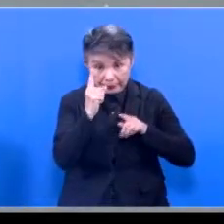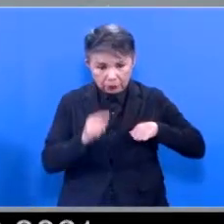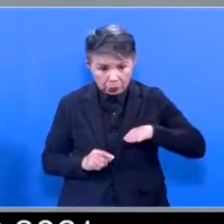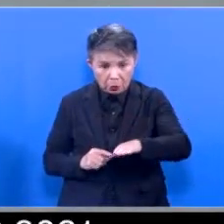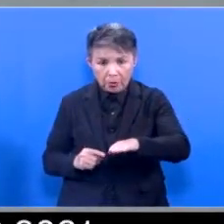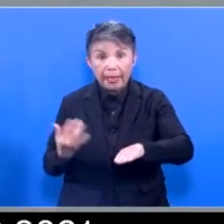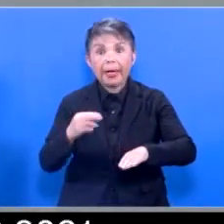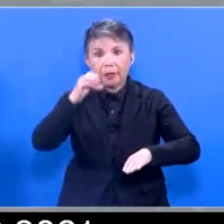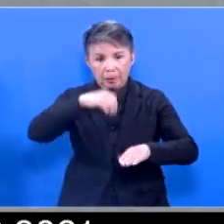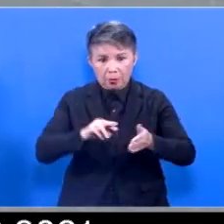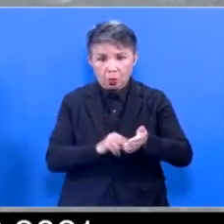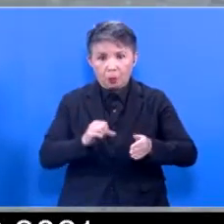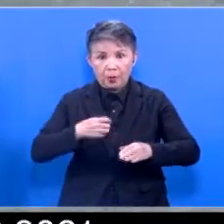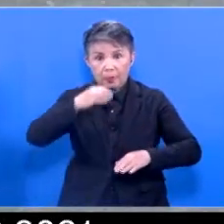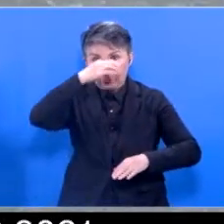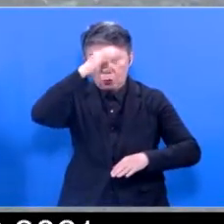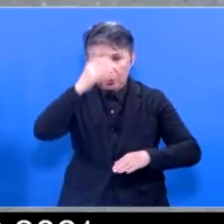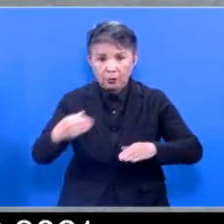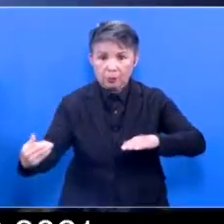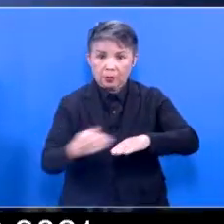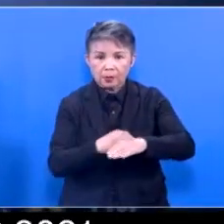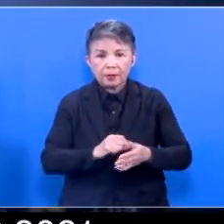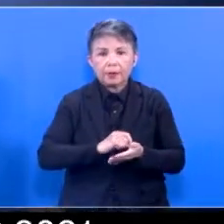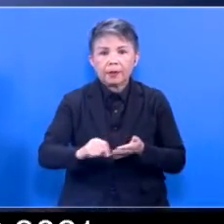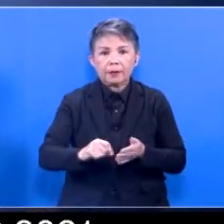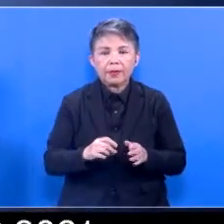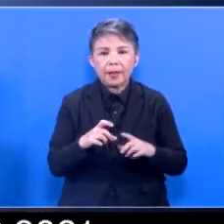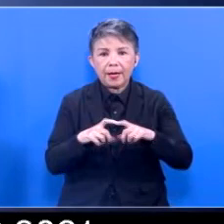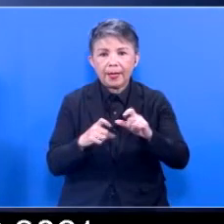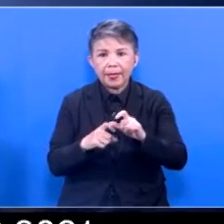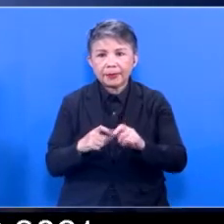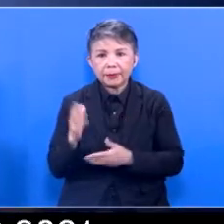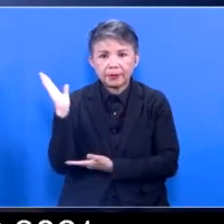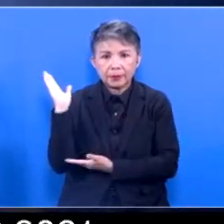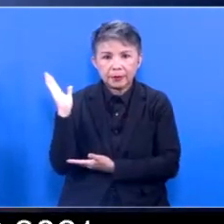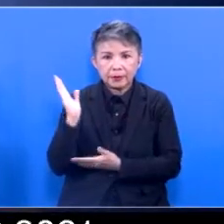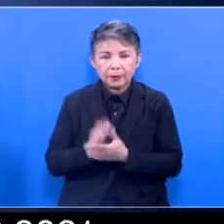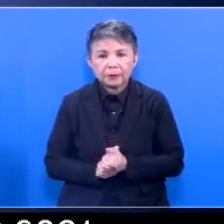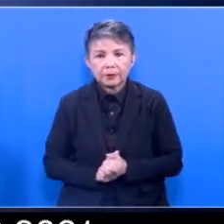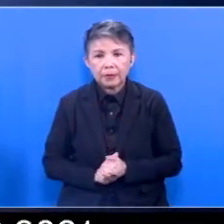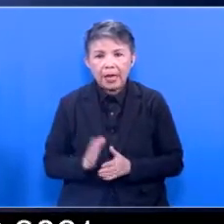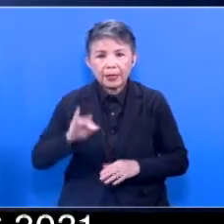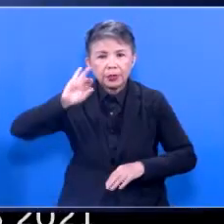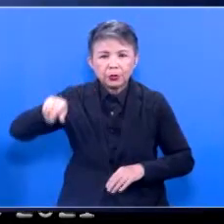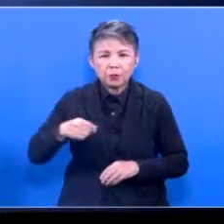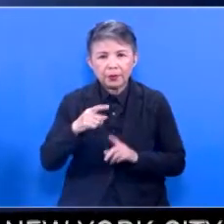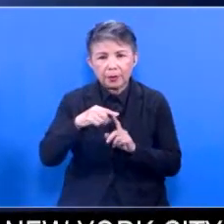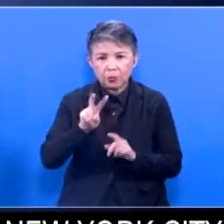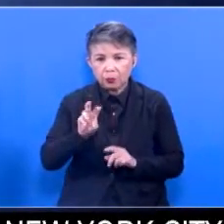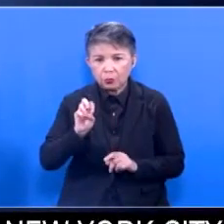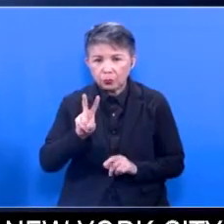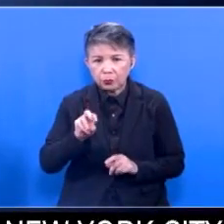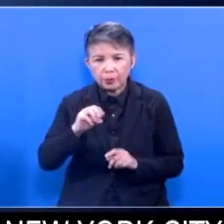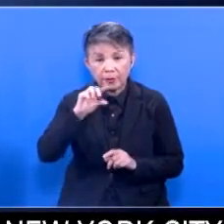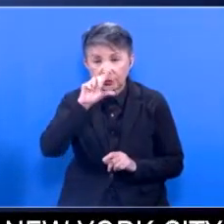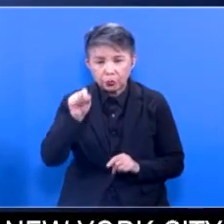Ulah pengendara mobil berplat nomor dinas Polri berinisial AS melawan arah di Jalan Tentara Pelajar, Jakarta Selatan pada Jumat 20 Agustus lalu